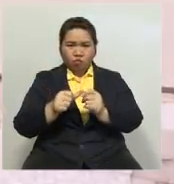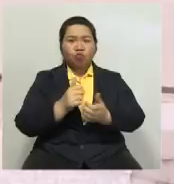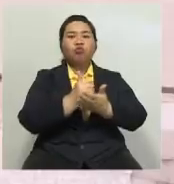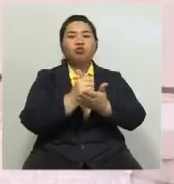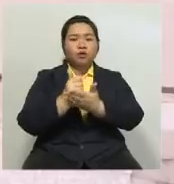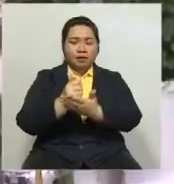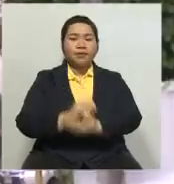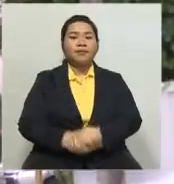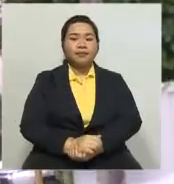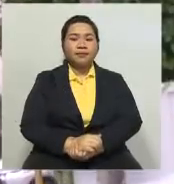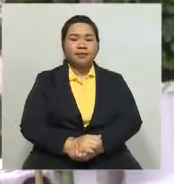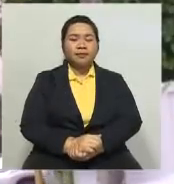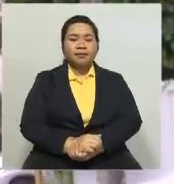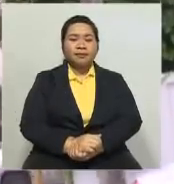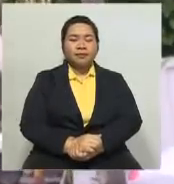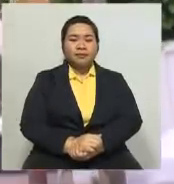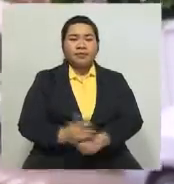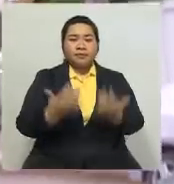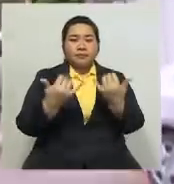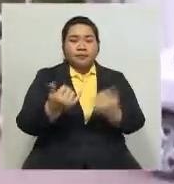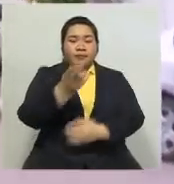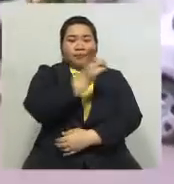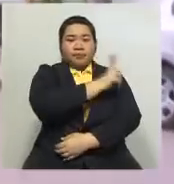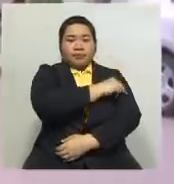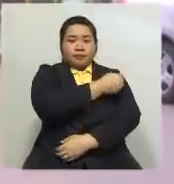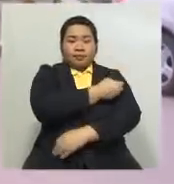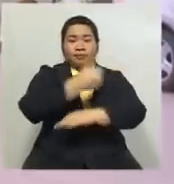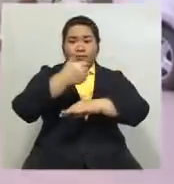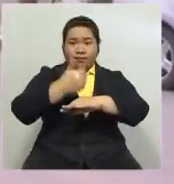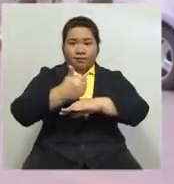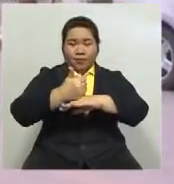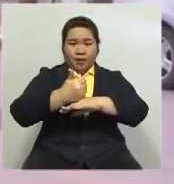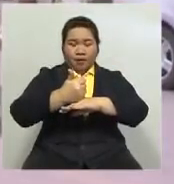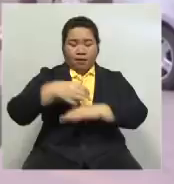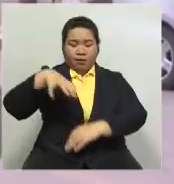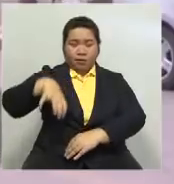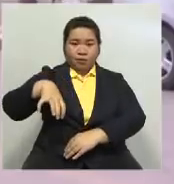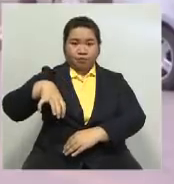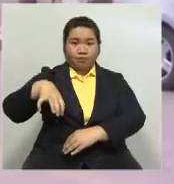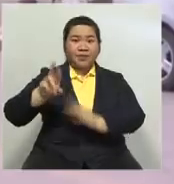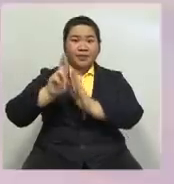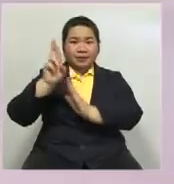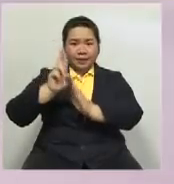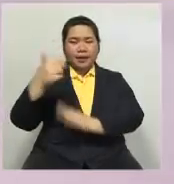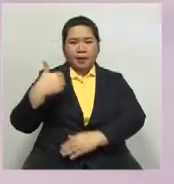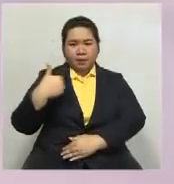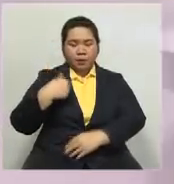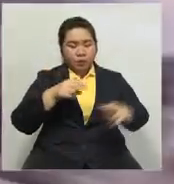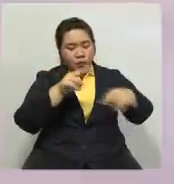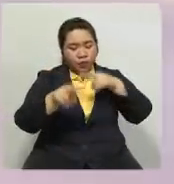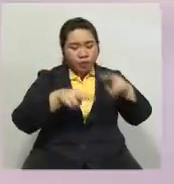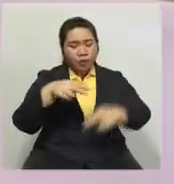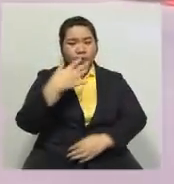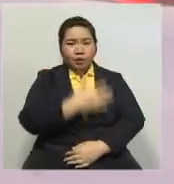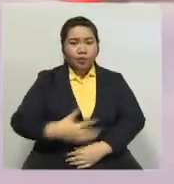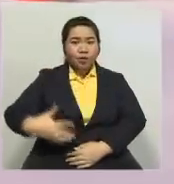กค่ะในวันนี้นายแพทย์ชัยเวชธนภัยสารผู้อำนวยการโรงพยาบาลเชียงรายประชานุเคราะห์ยังคงติดตามดูแลสุขภาพร่างกาย